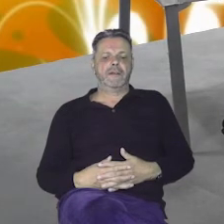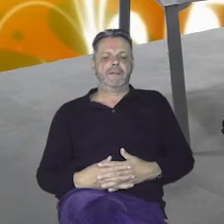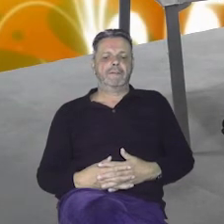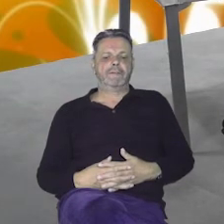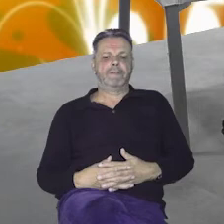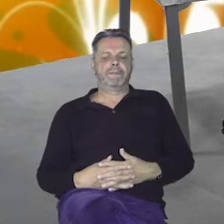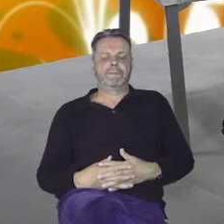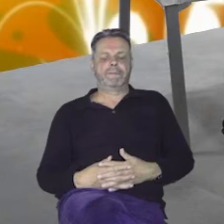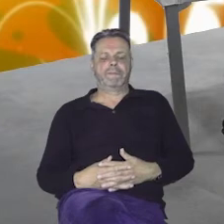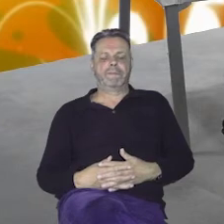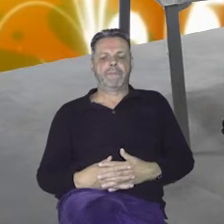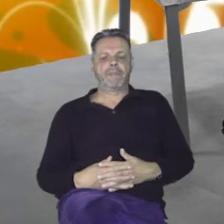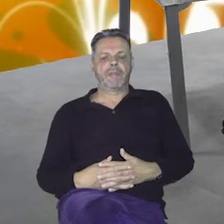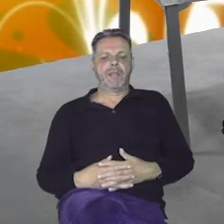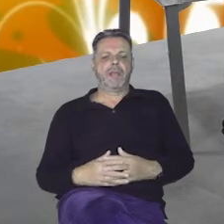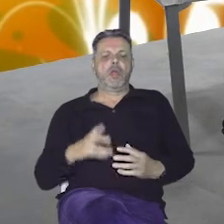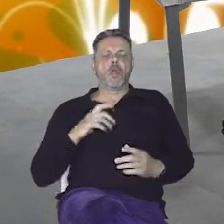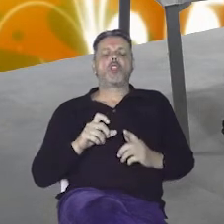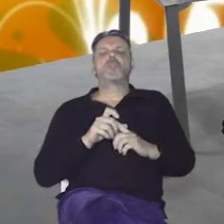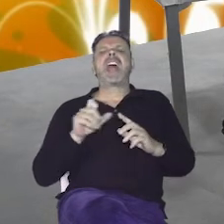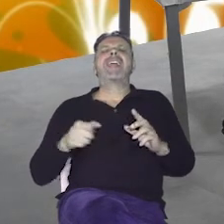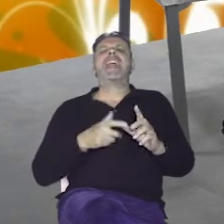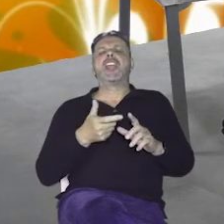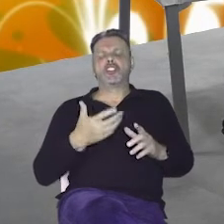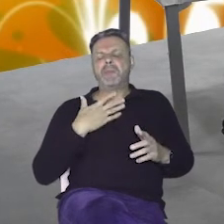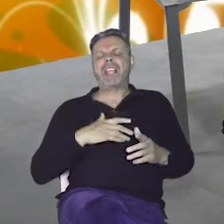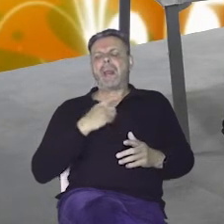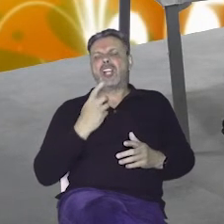čini, ona je isto prošla sve te kalvarije sa